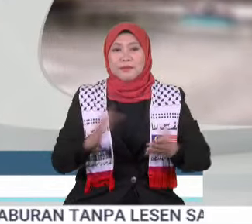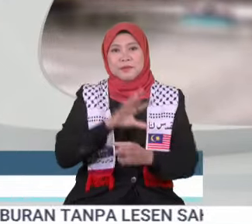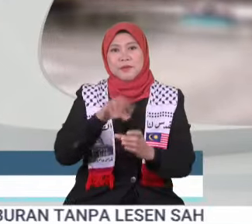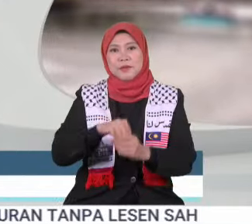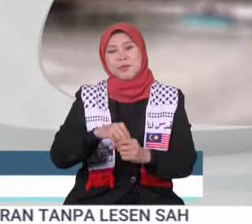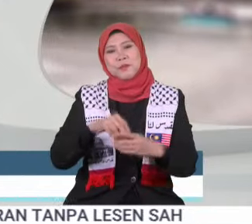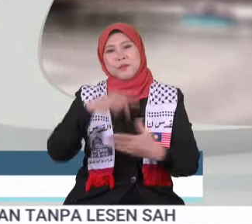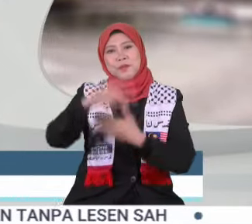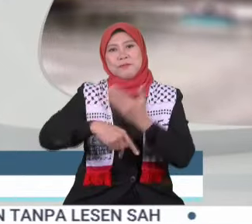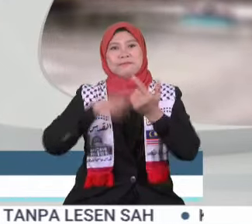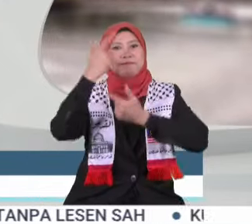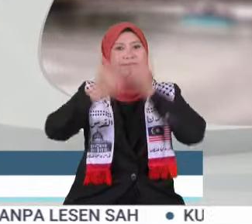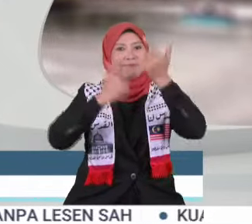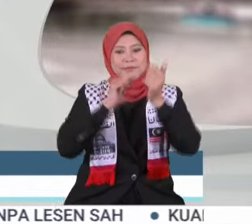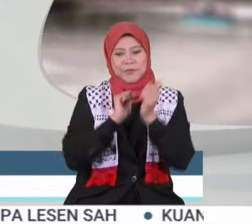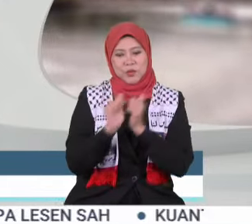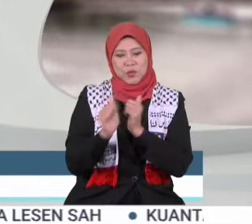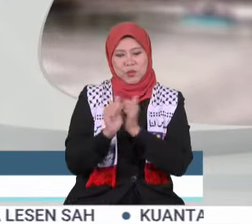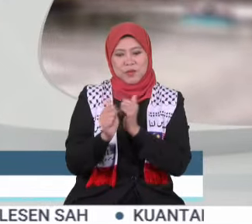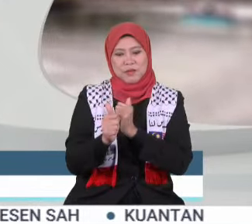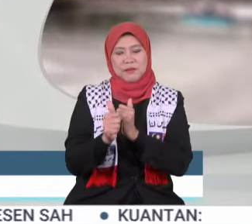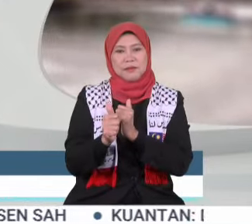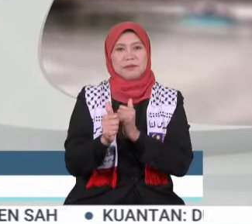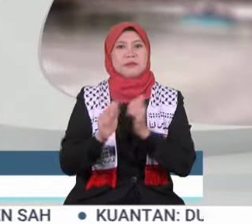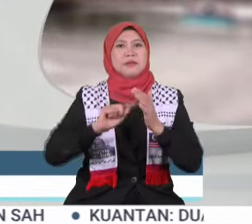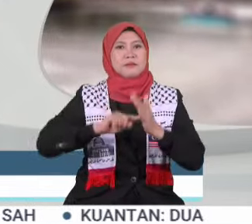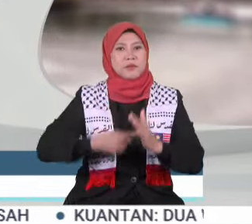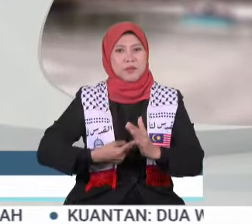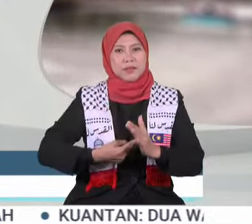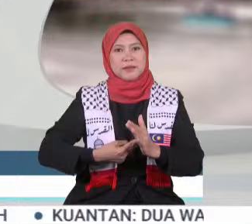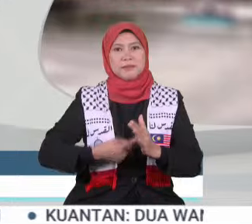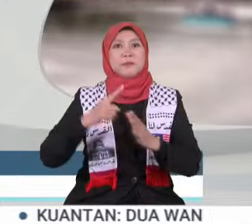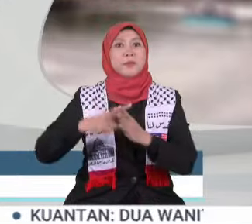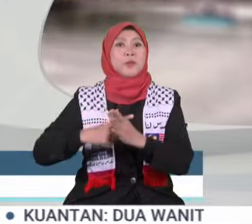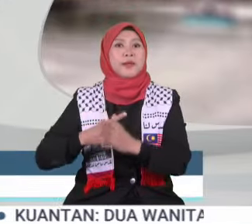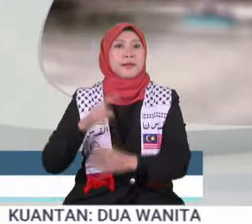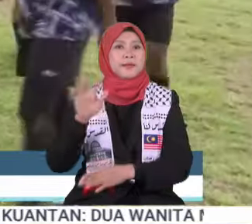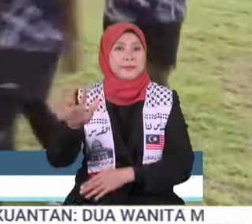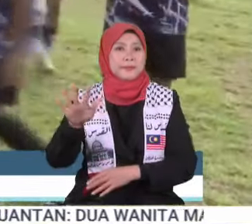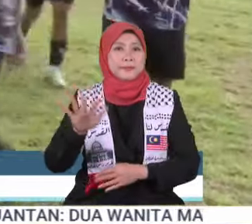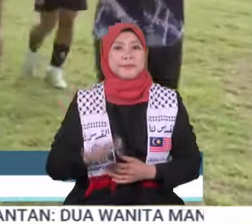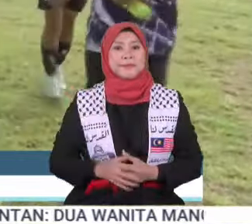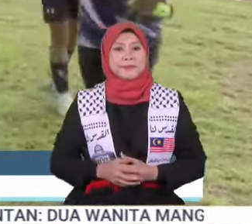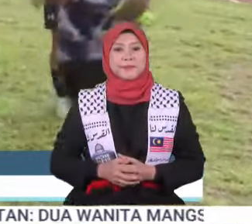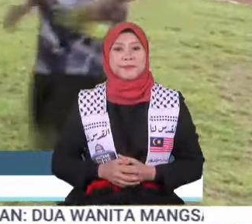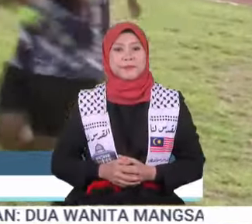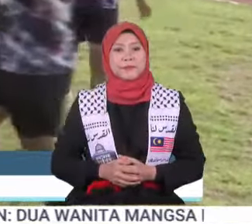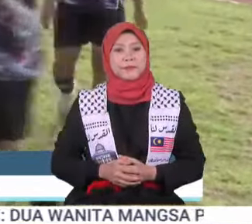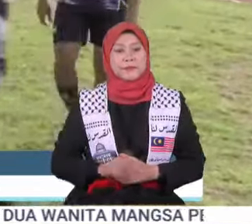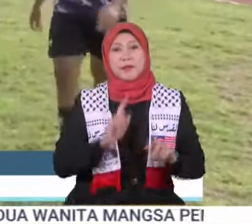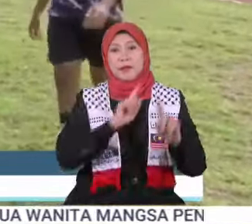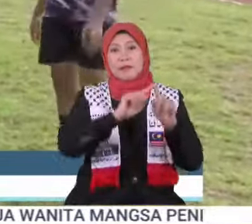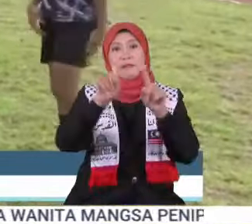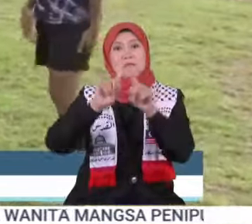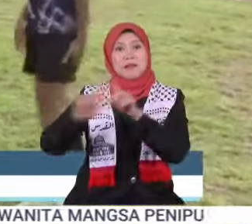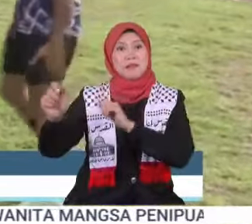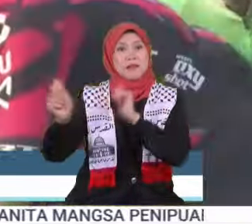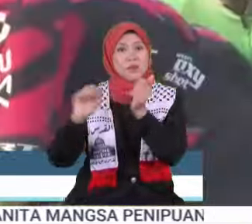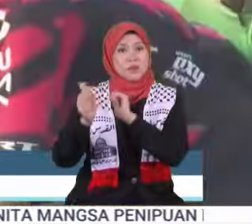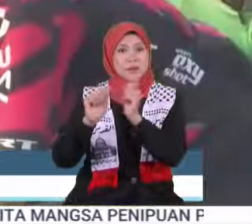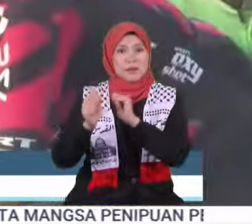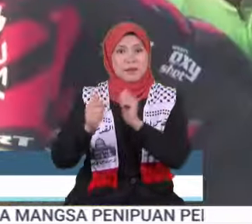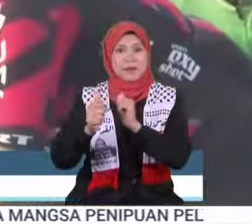termasuk acara pelancongan sukan yang dijadual berlangsung sepanjang bulan pelbagai acara sukan akan